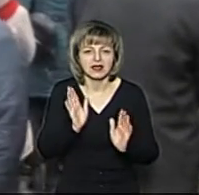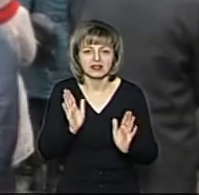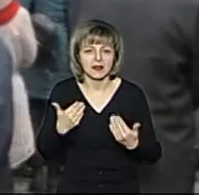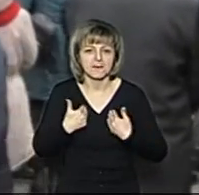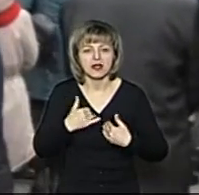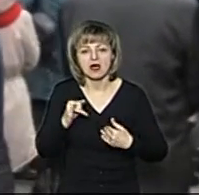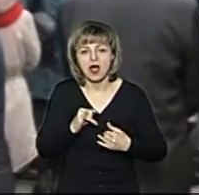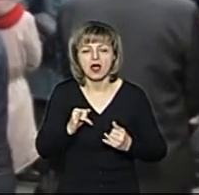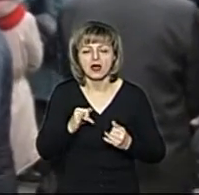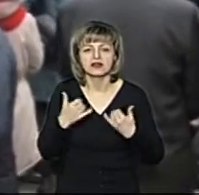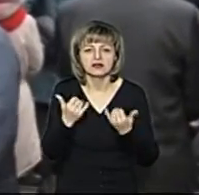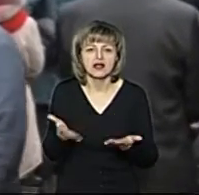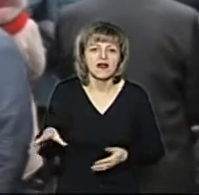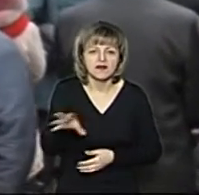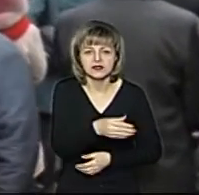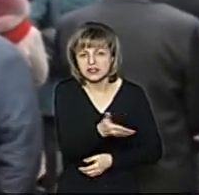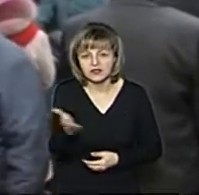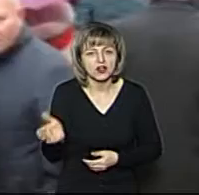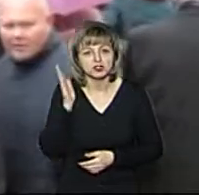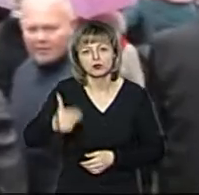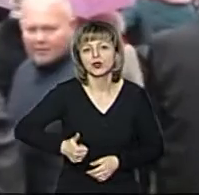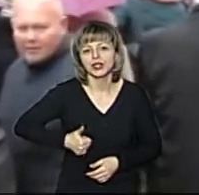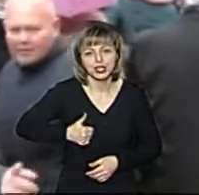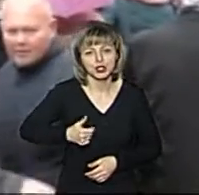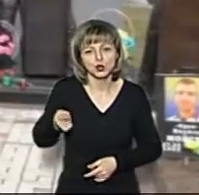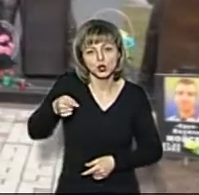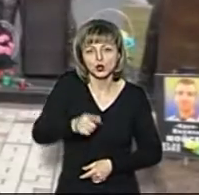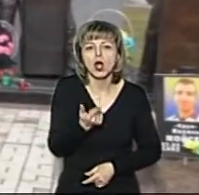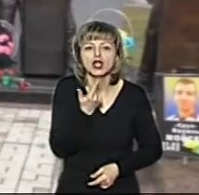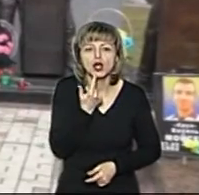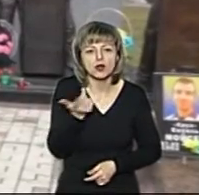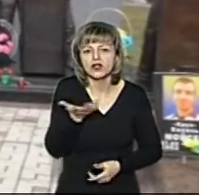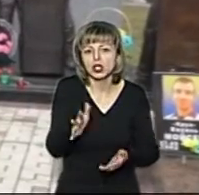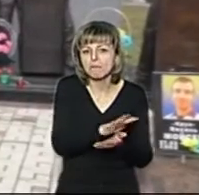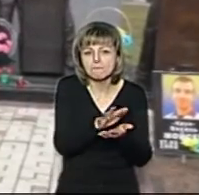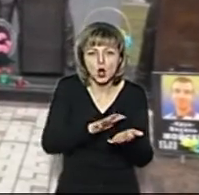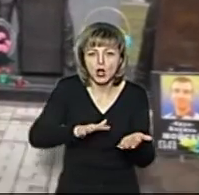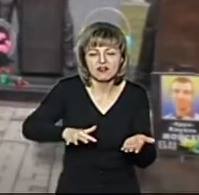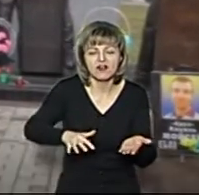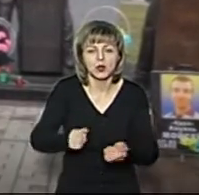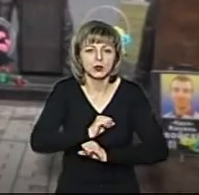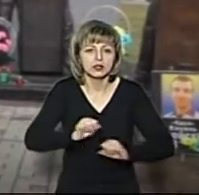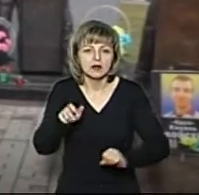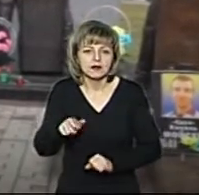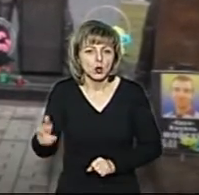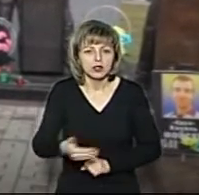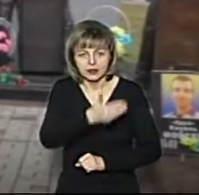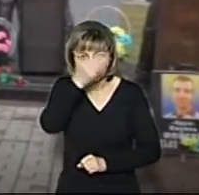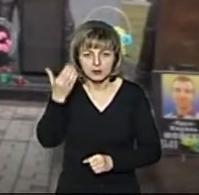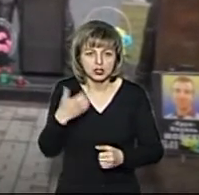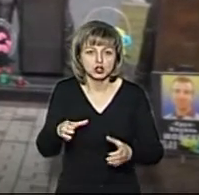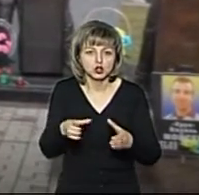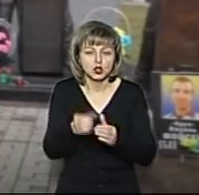усіх. І будьте гідними тої крові, яку проливають герої Небесної Сотні